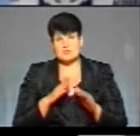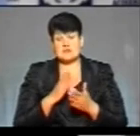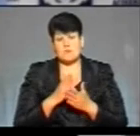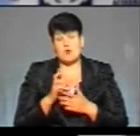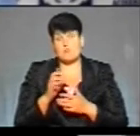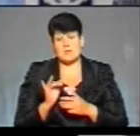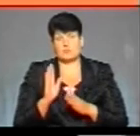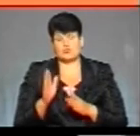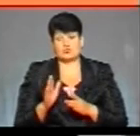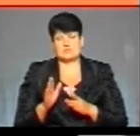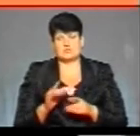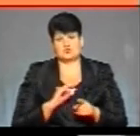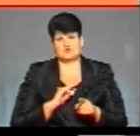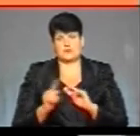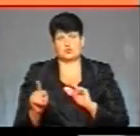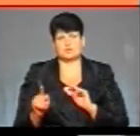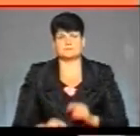відбутися максимально швидко.